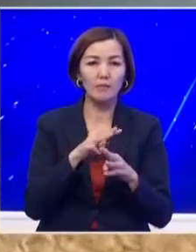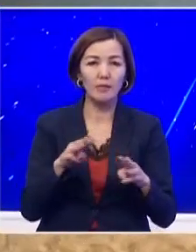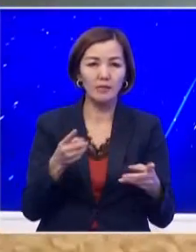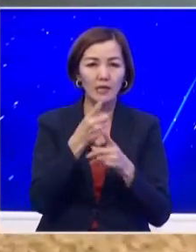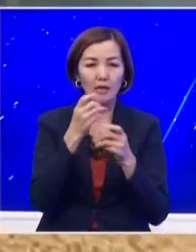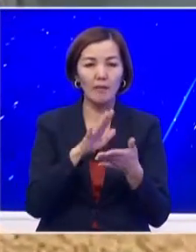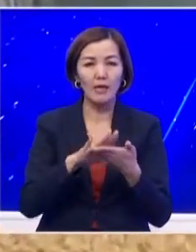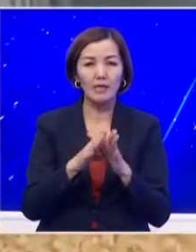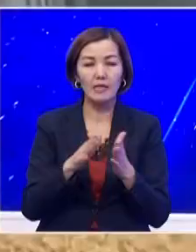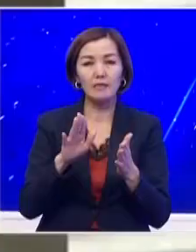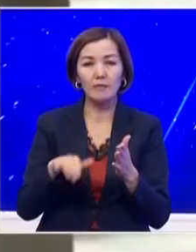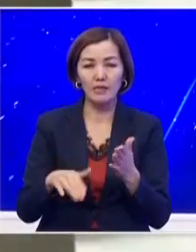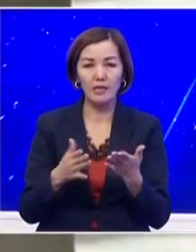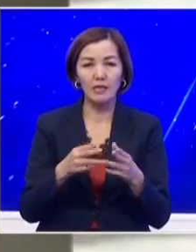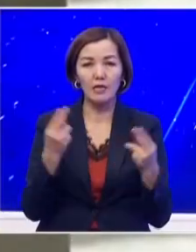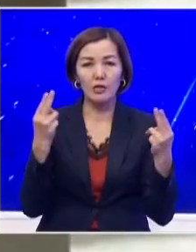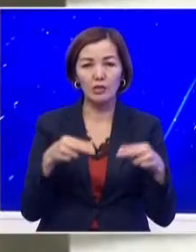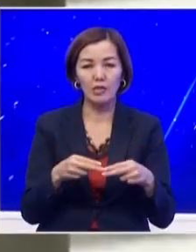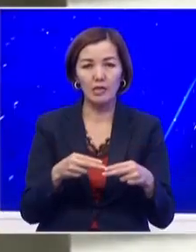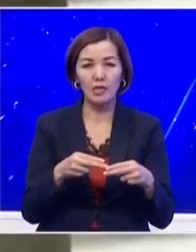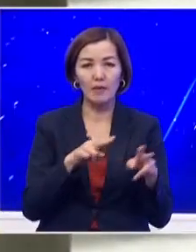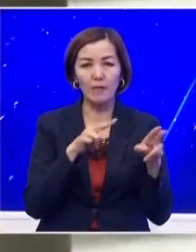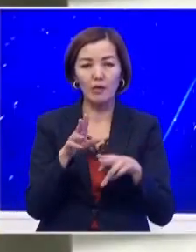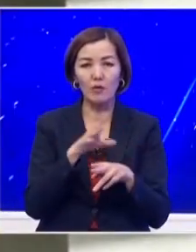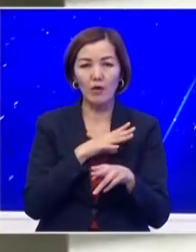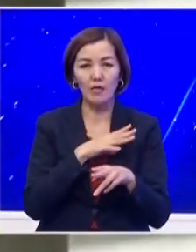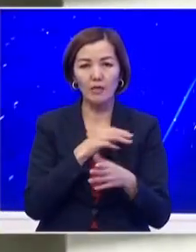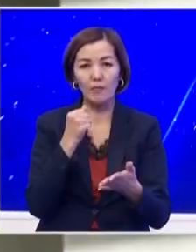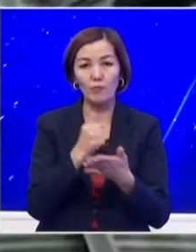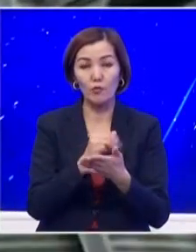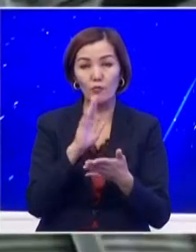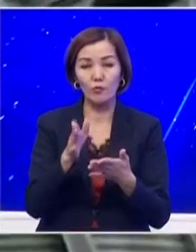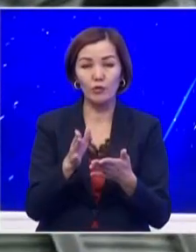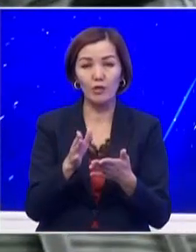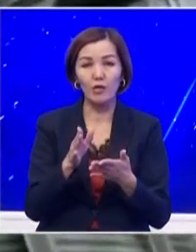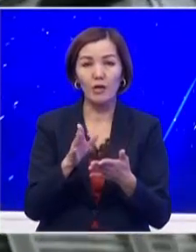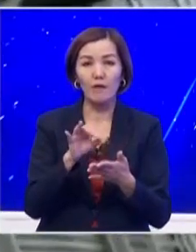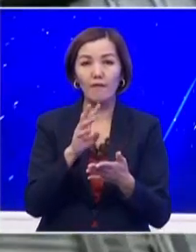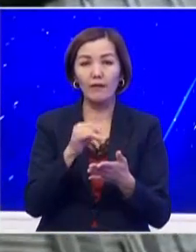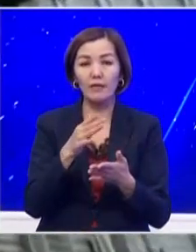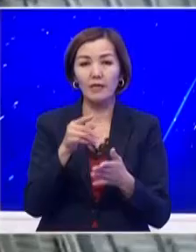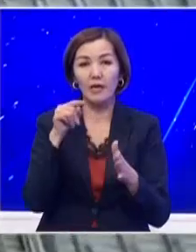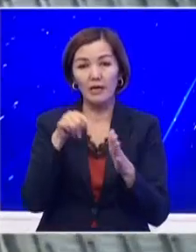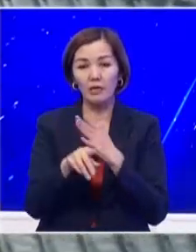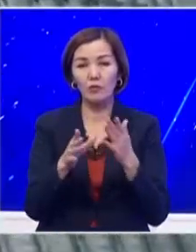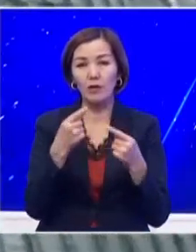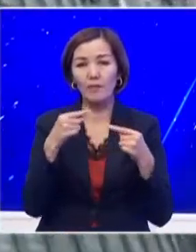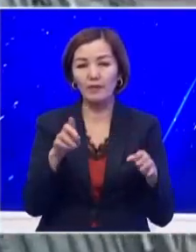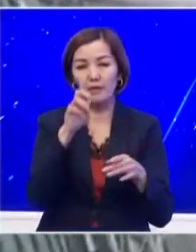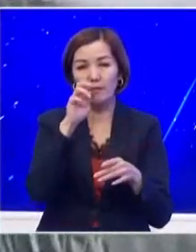хабарлады. Келісім жасалғанымен шекараға келген астық бақылауға алынып, мөрленетін болады. Сонымен қатар Венгрияға кіруге және басқа да